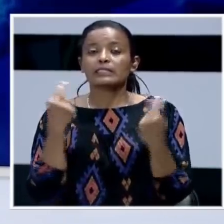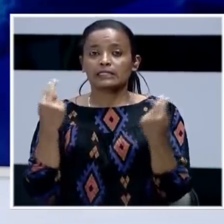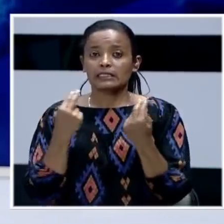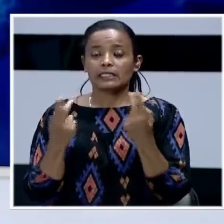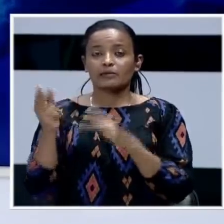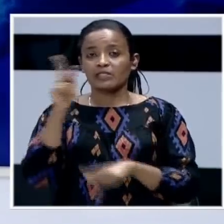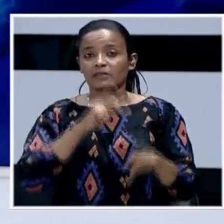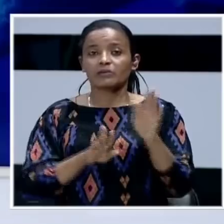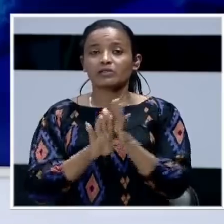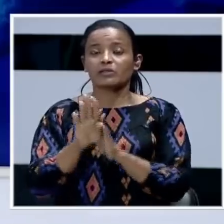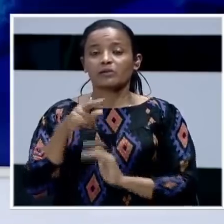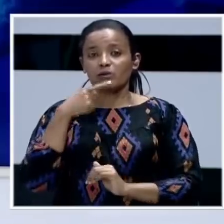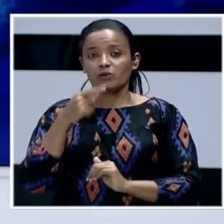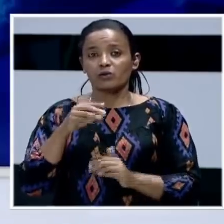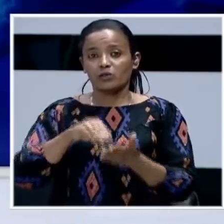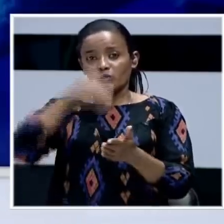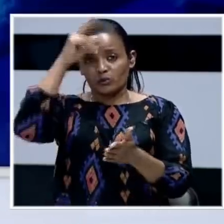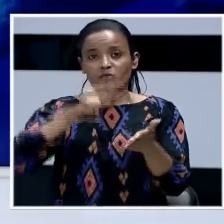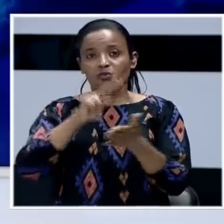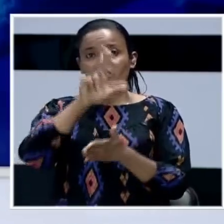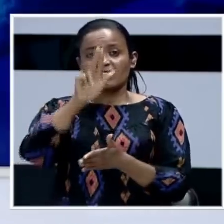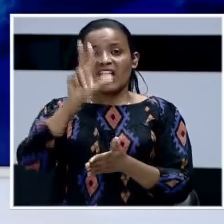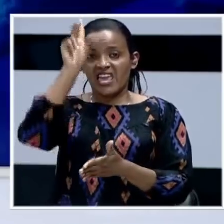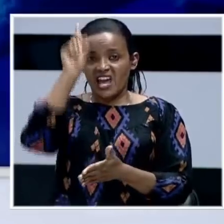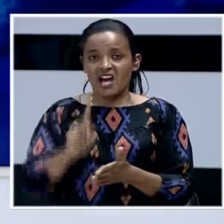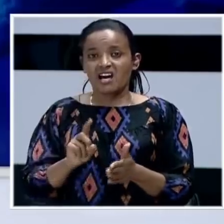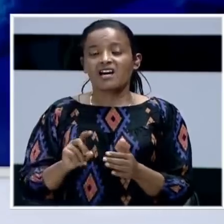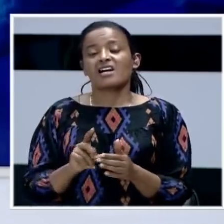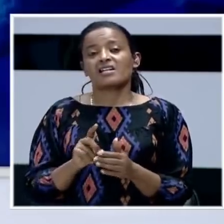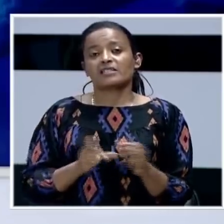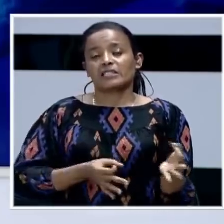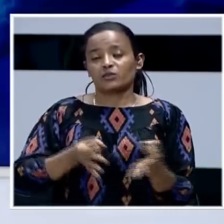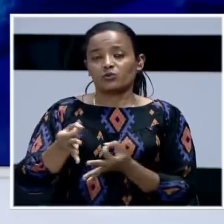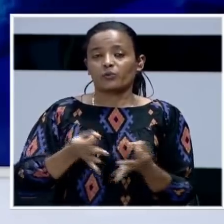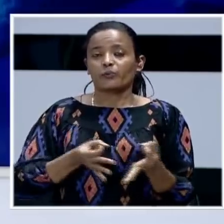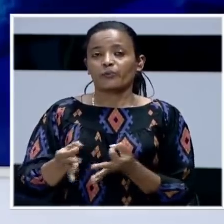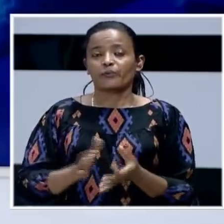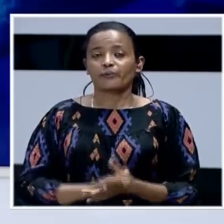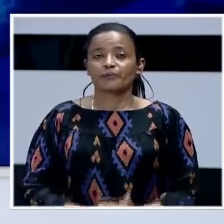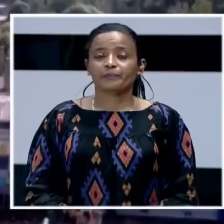ተጠቃምነት ሕብረተሰብ ዝዕበይ እዮም ክብሉ ምሁራት ዩኒቨርስቲ ራያ ገሊፆም ኣብርሃ ካሕሳይ ከም ስዕብ ክተቕርቦ እዮም